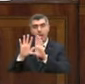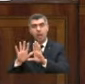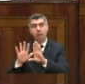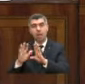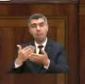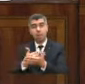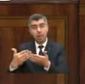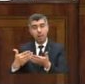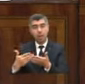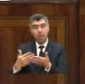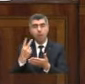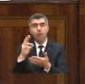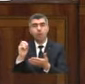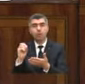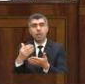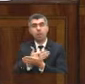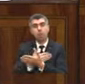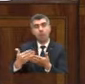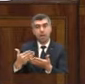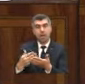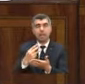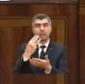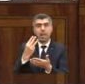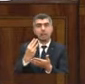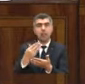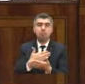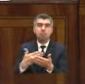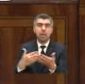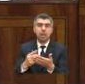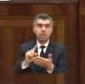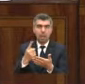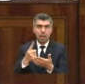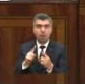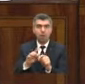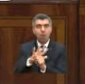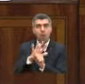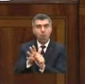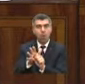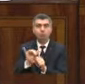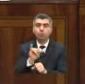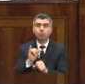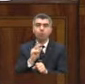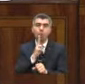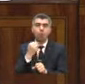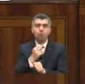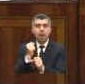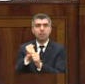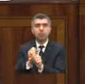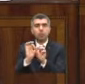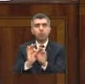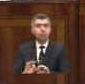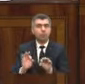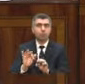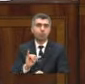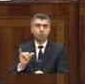مليار ديال الدرهم، وثلاثة المليار اللي دارت بالنسبة للتغطية ديال الجائحة. قولوا لي شكون هاد الحكومة اللي دارت هاد الشيء؟ هاد الحكومة ما